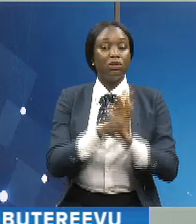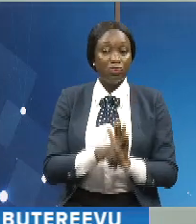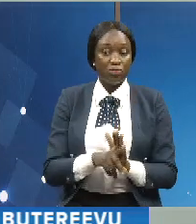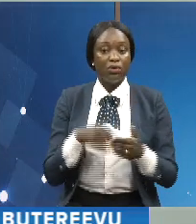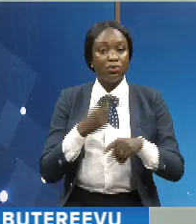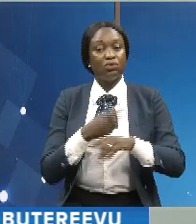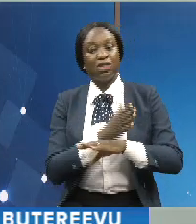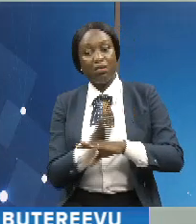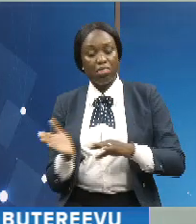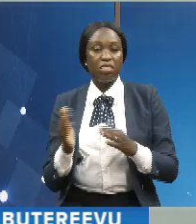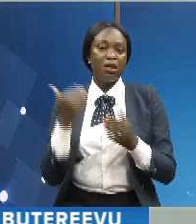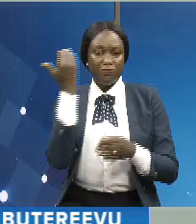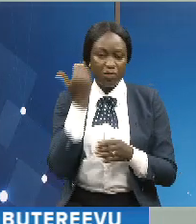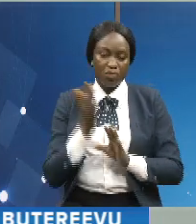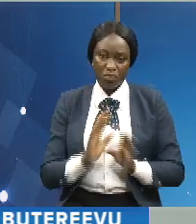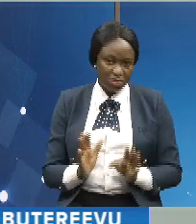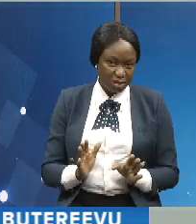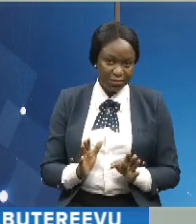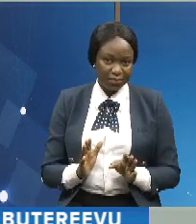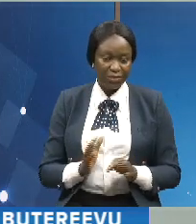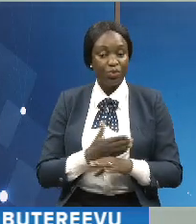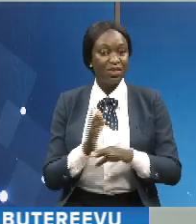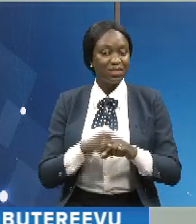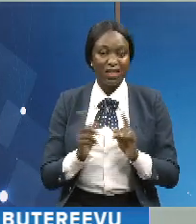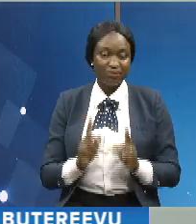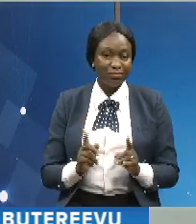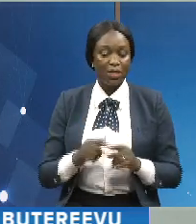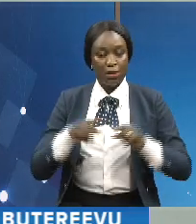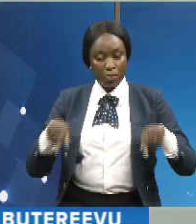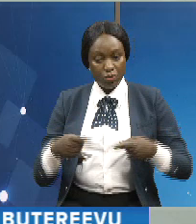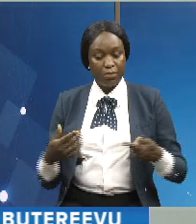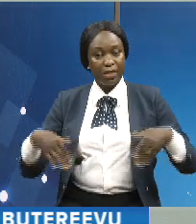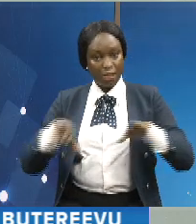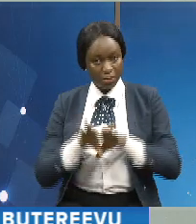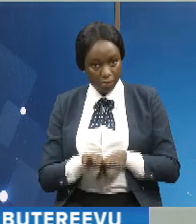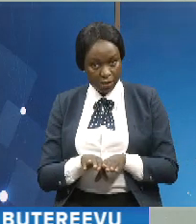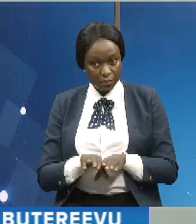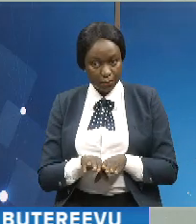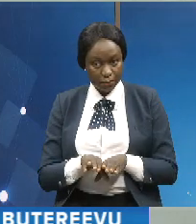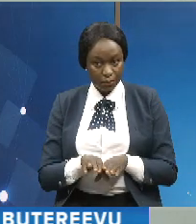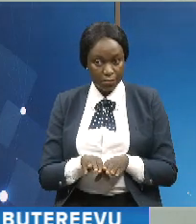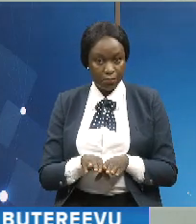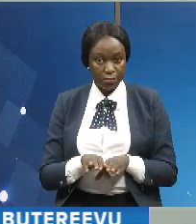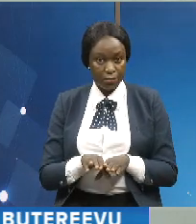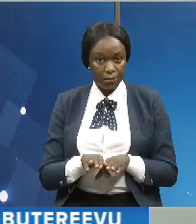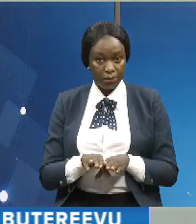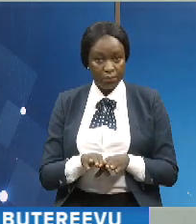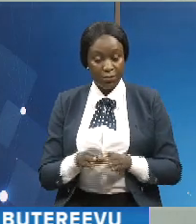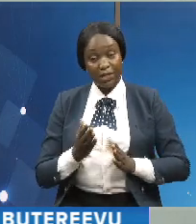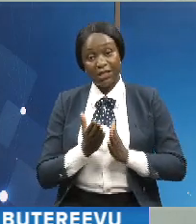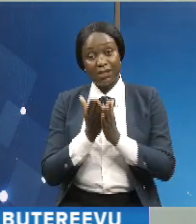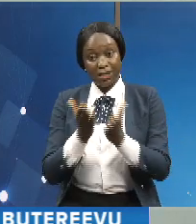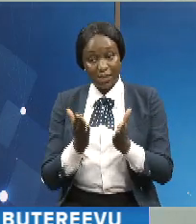obutamala obuseera bya kkooti n'obudde bungi tukanye nti omusango mutadde mu kkooti